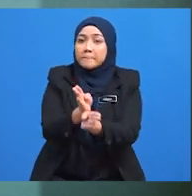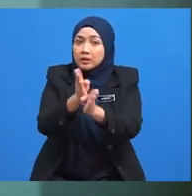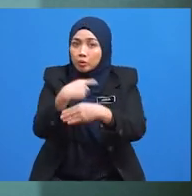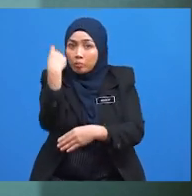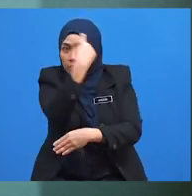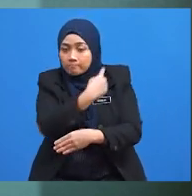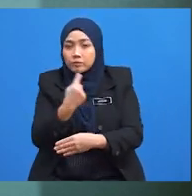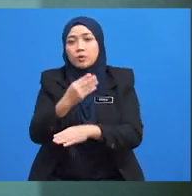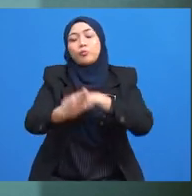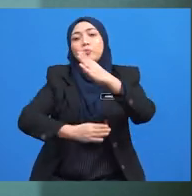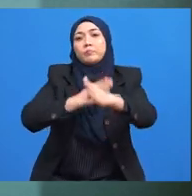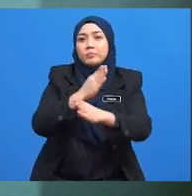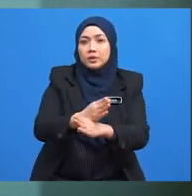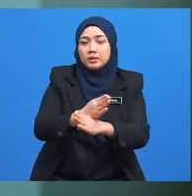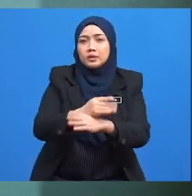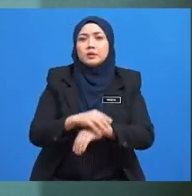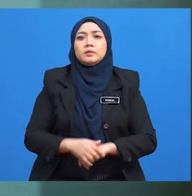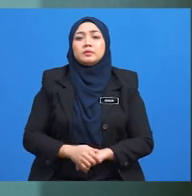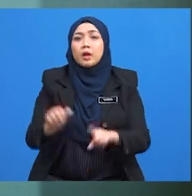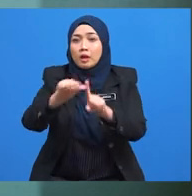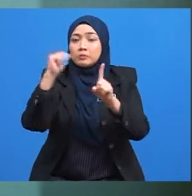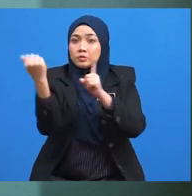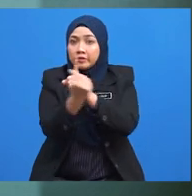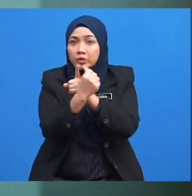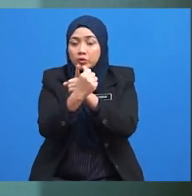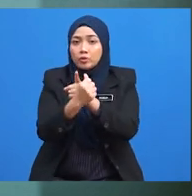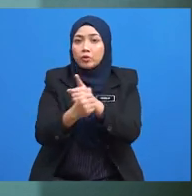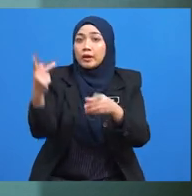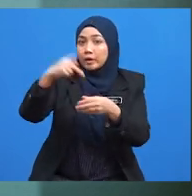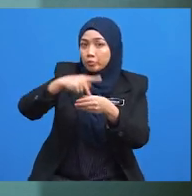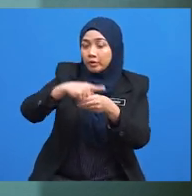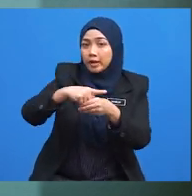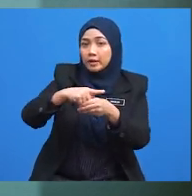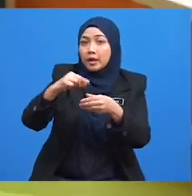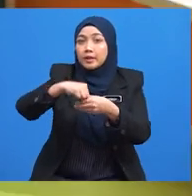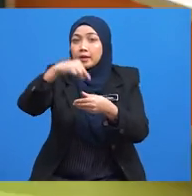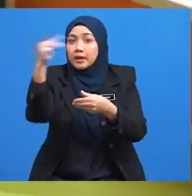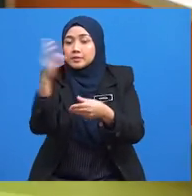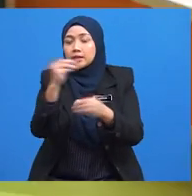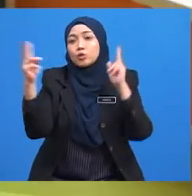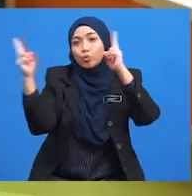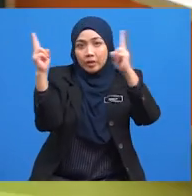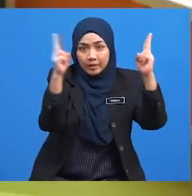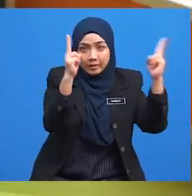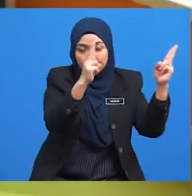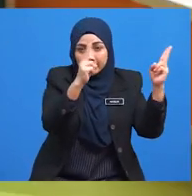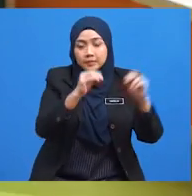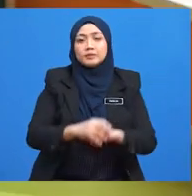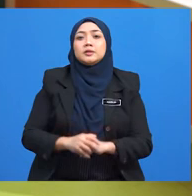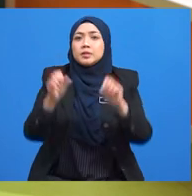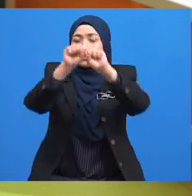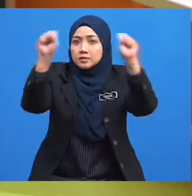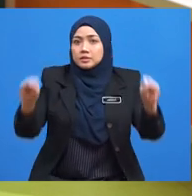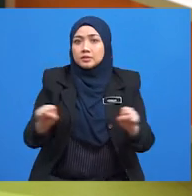Sistem atmosfera pula terdiri daripada kandungan gas dan udara. Sistem hidrologi